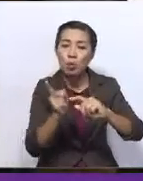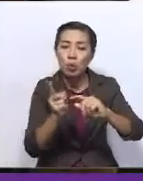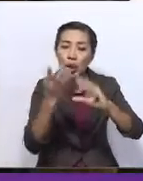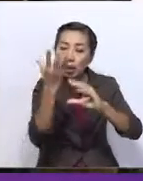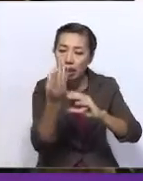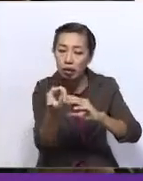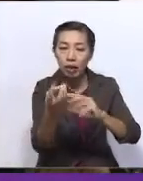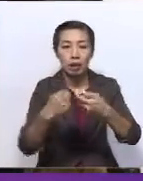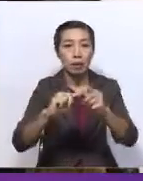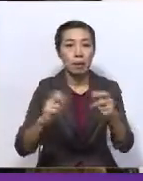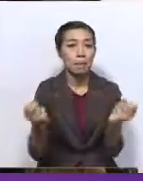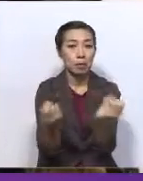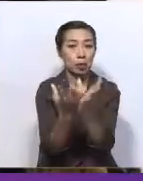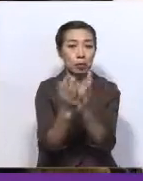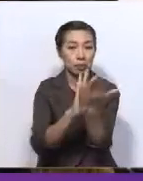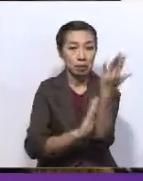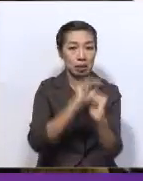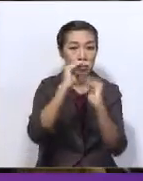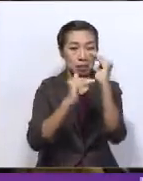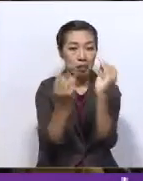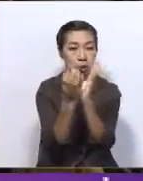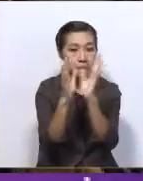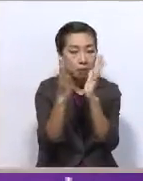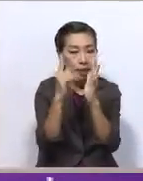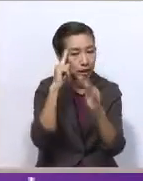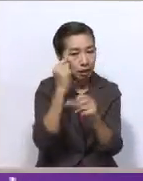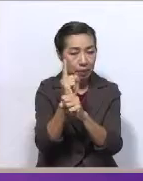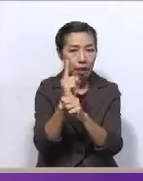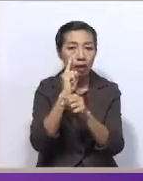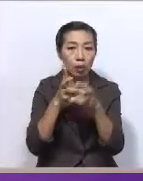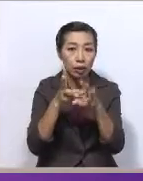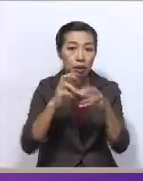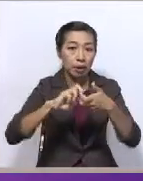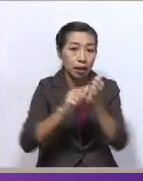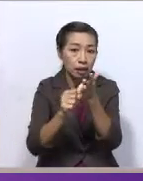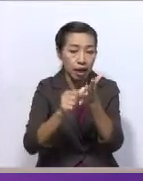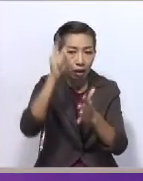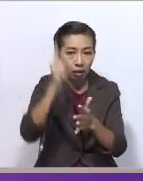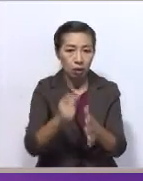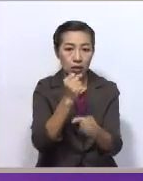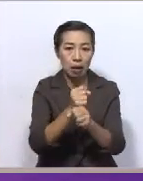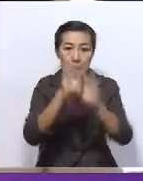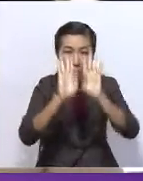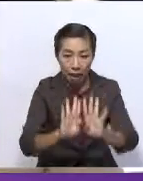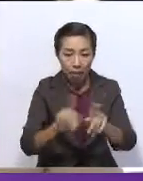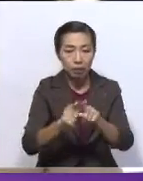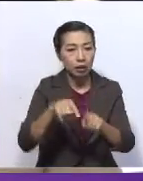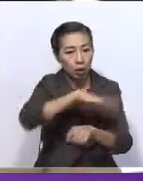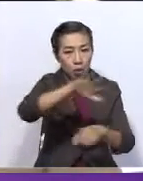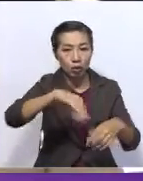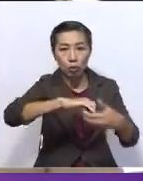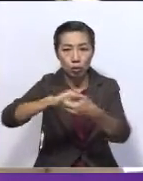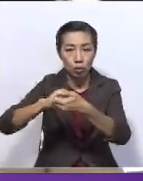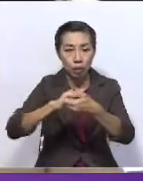อย่างไรไม่ให้เกิดผลกระทบต่อการพัฒนาประเทศชาติดังนั้นกลไกการแก้ไขปัญหาจะต้องเป็นรูปแบบบูรณาการบนพื้นฐาน